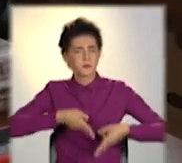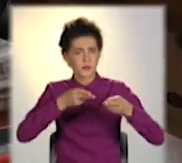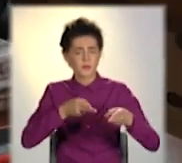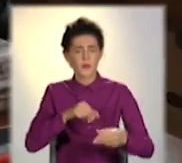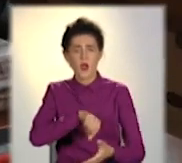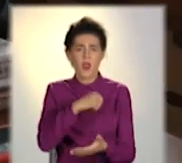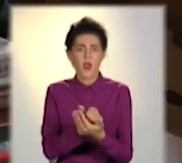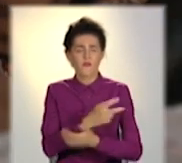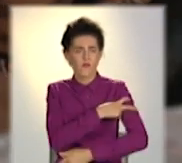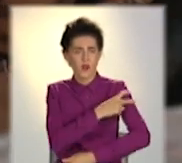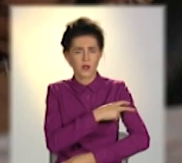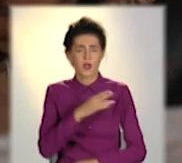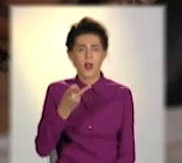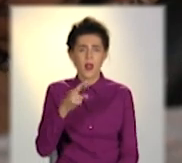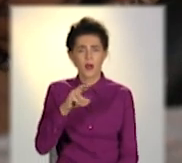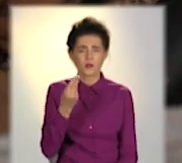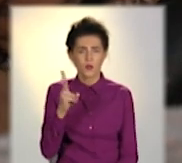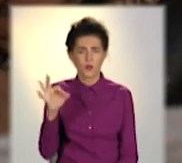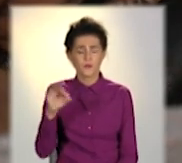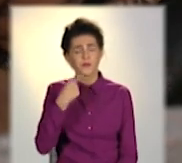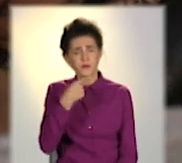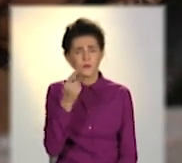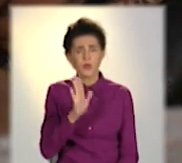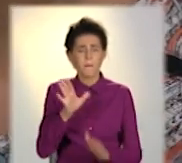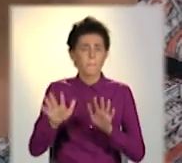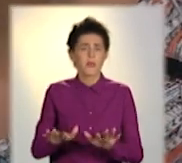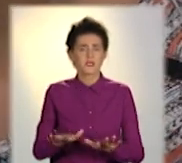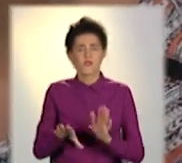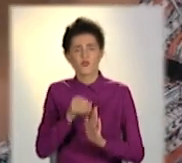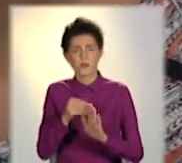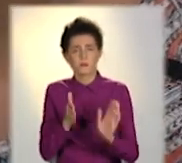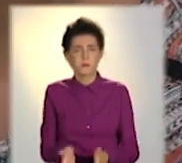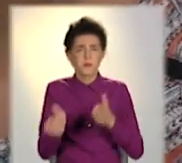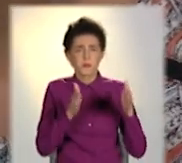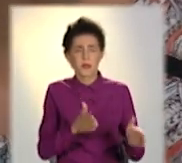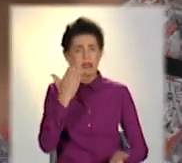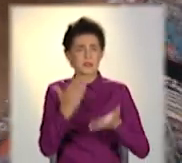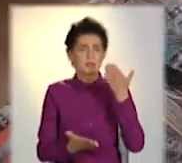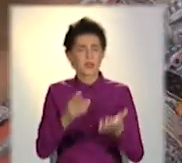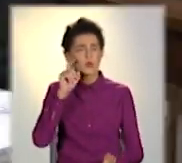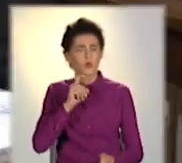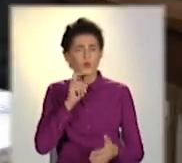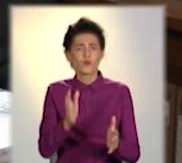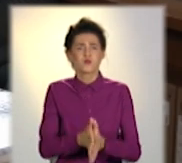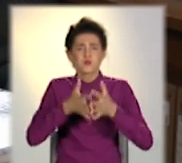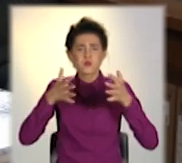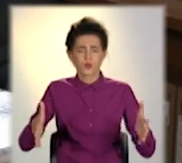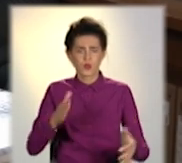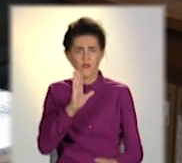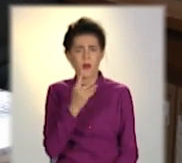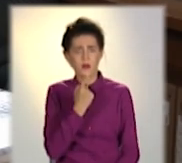головного санітарного лікаря Віктора Ляшка, перенести місцеві вибори можуть лише, якщо більшість України опиниться в червоній